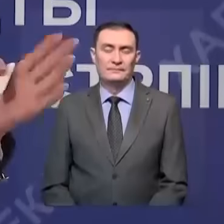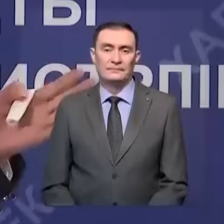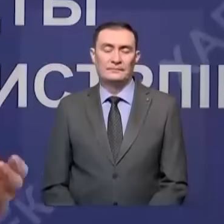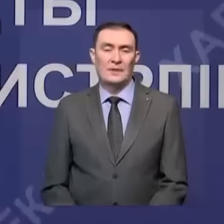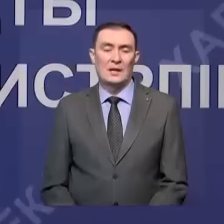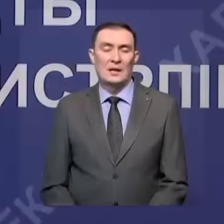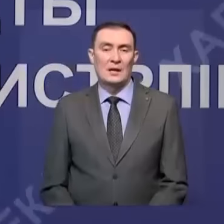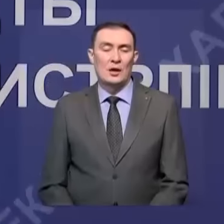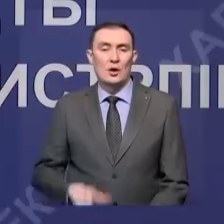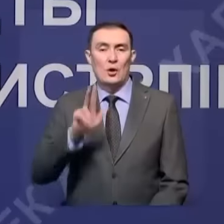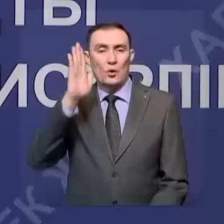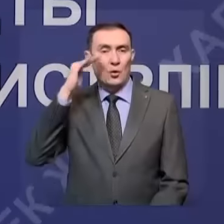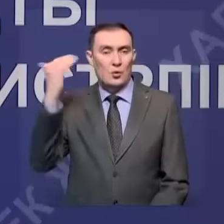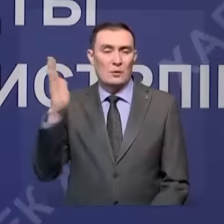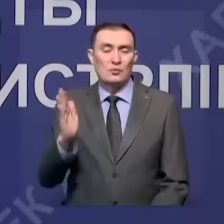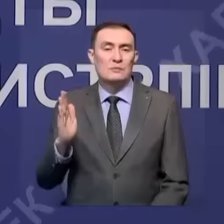С корейской стороны будет